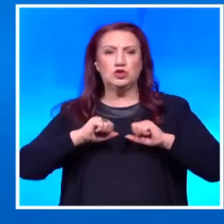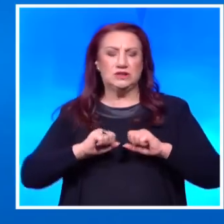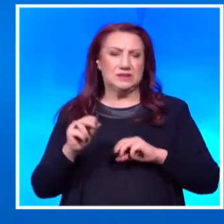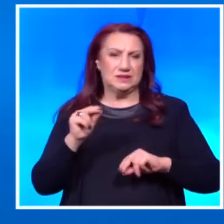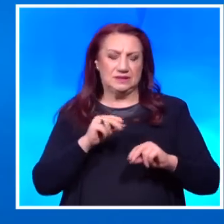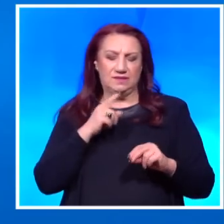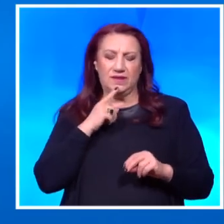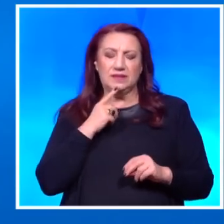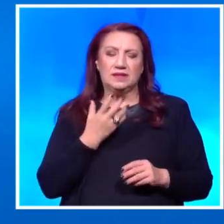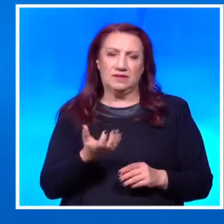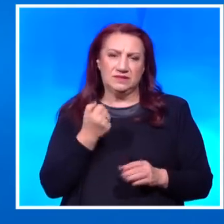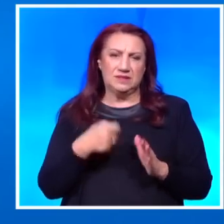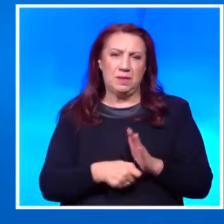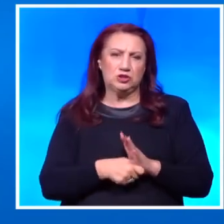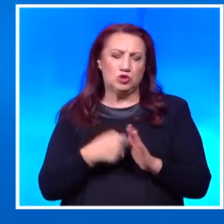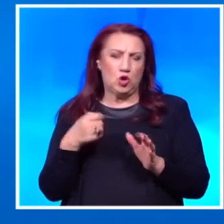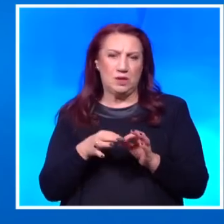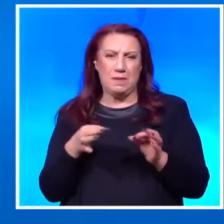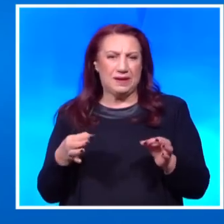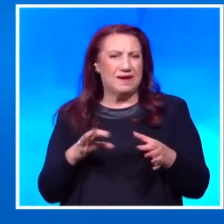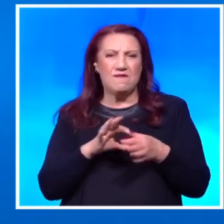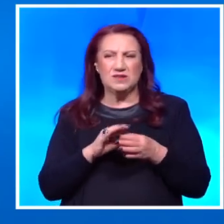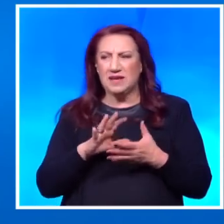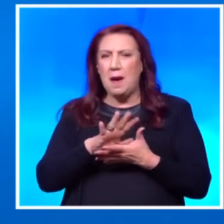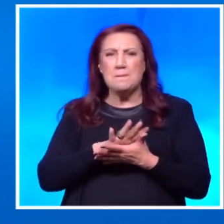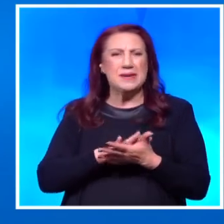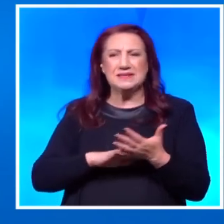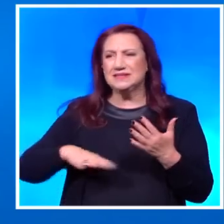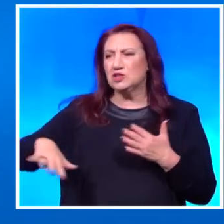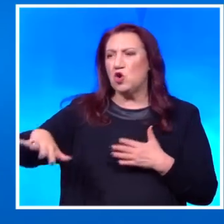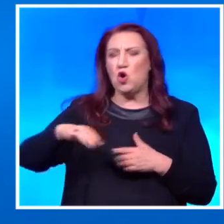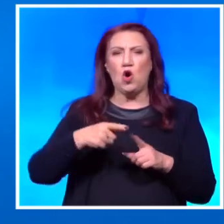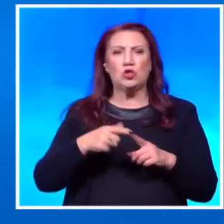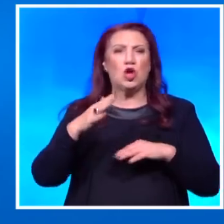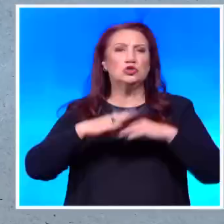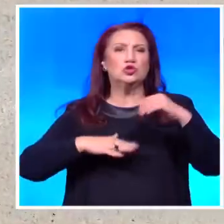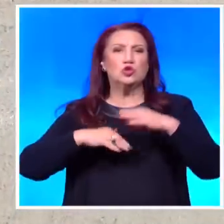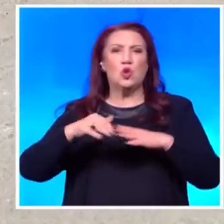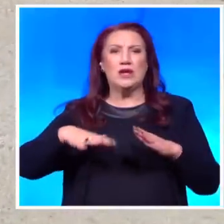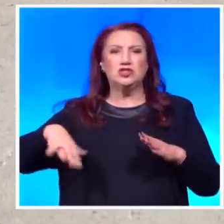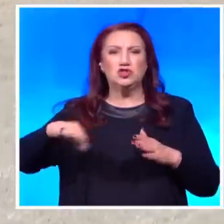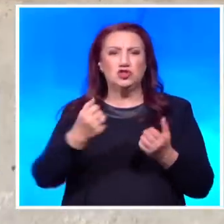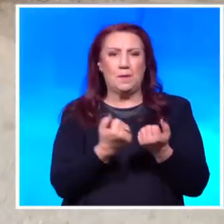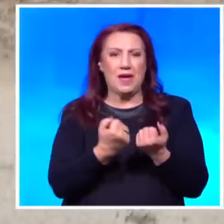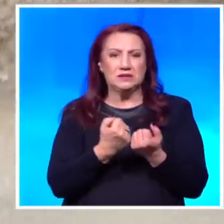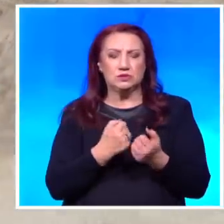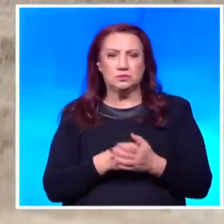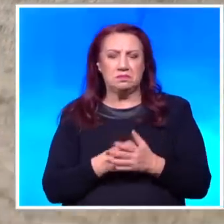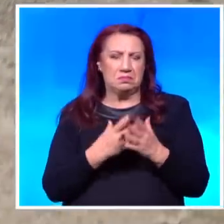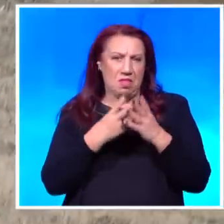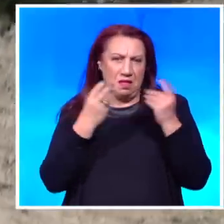замърсяването от строежите. Кога влизат в сила промените, разказва Габриела Кермечийска. Липса на